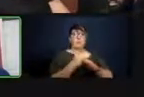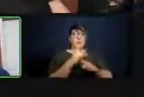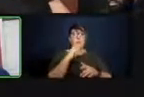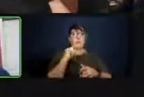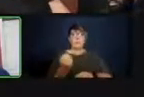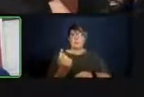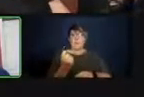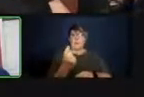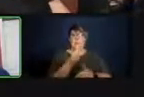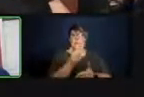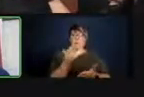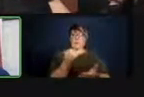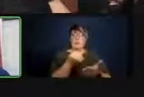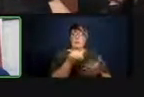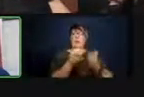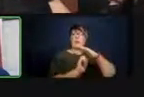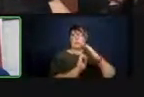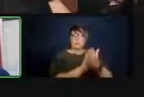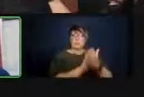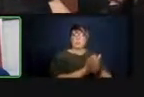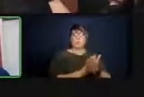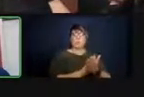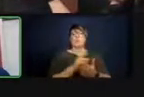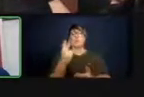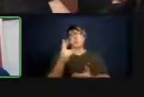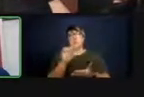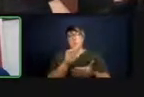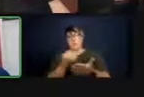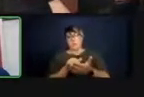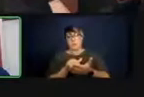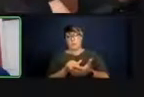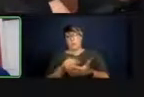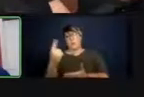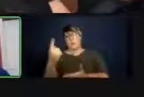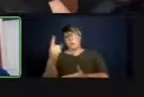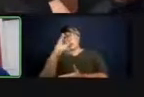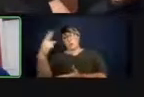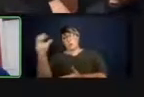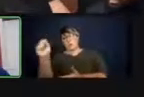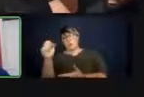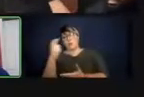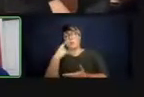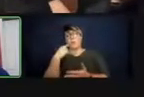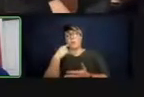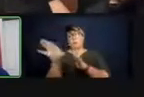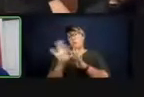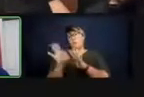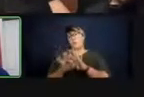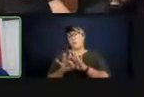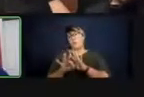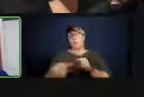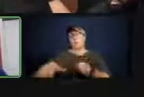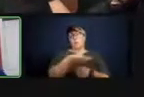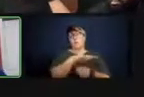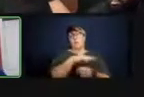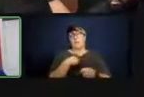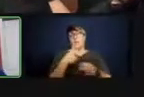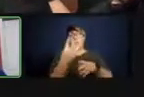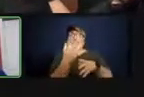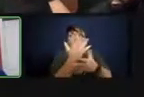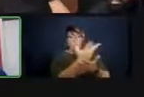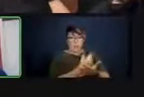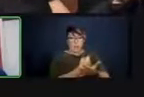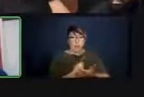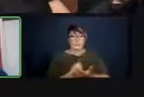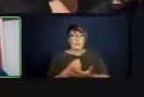Tunatafuta mbinu za kuondoa changamoto ambazo tumekumbana au kushughulikia changamoto ambazo tumekumbana nazo